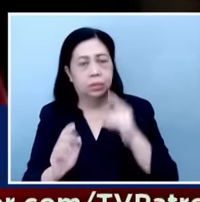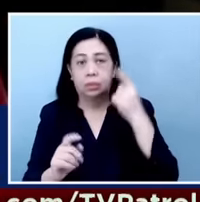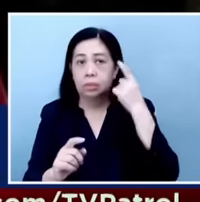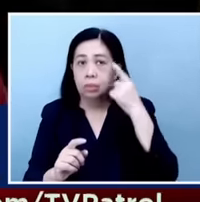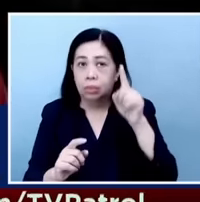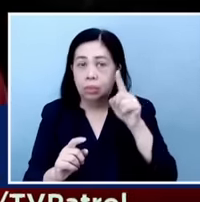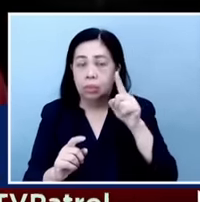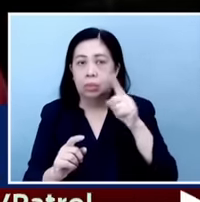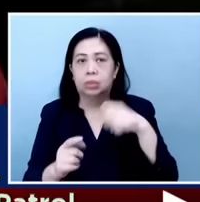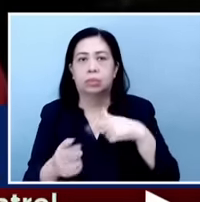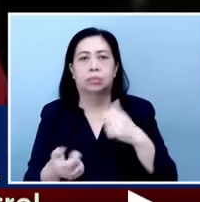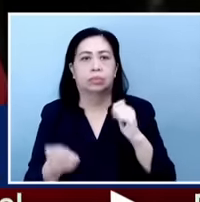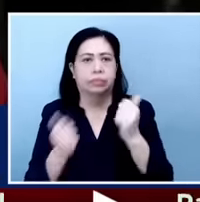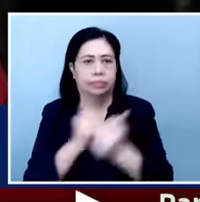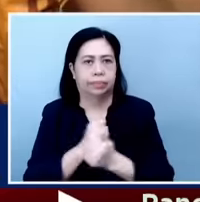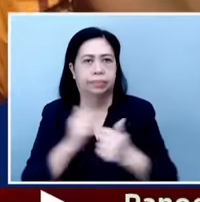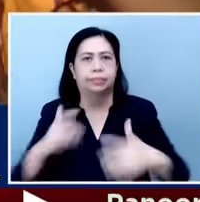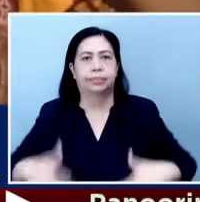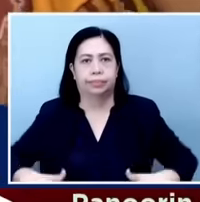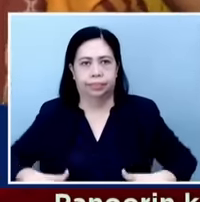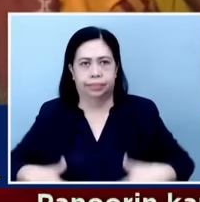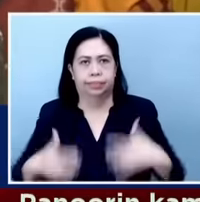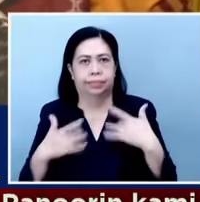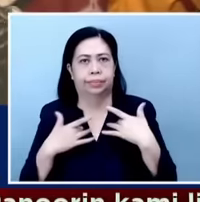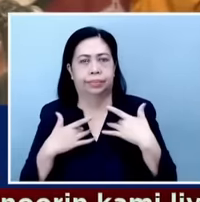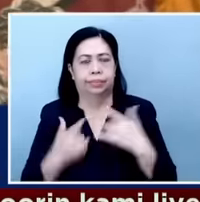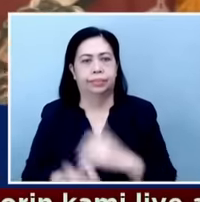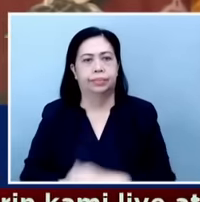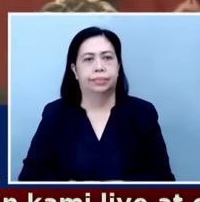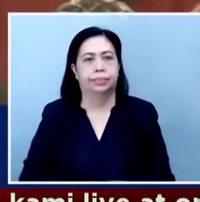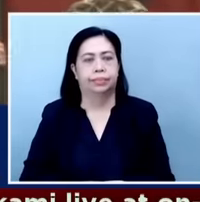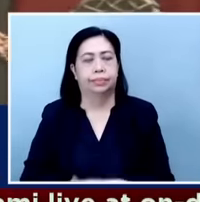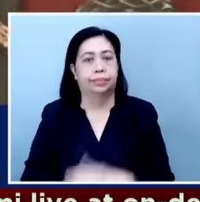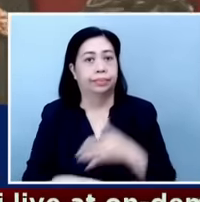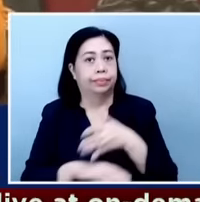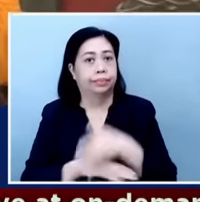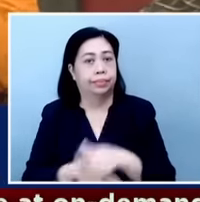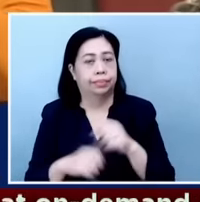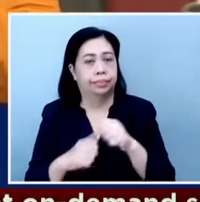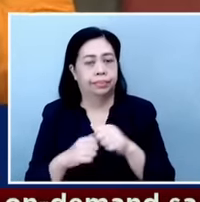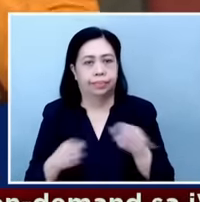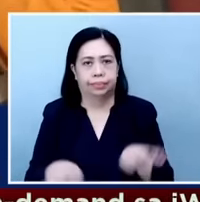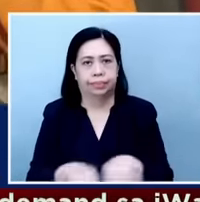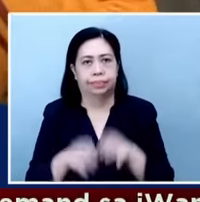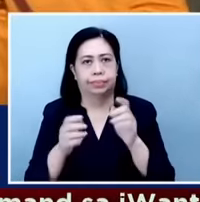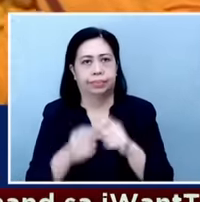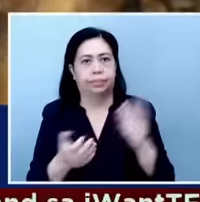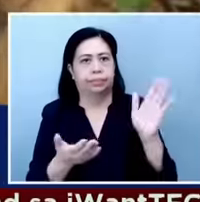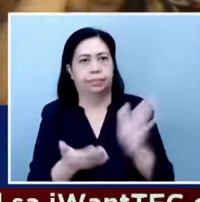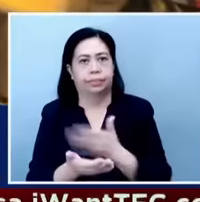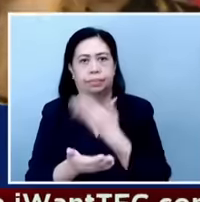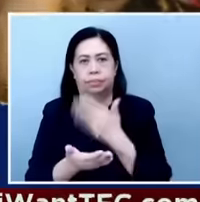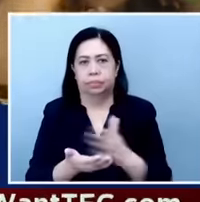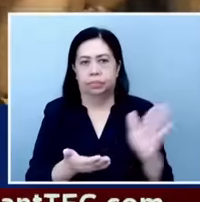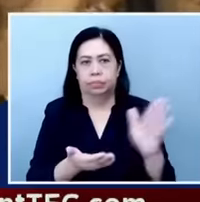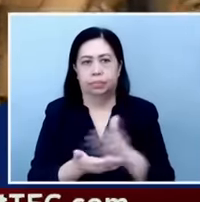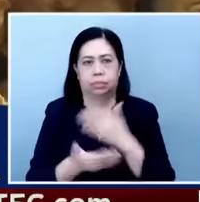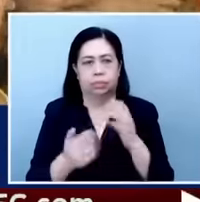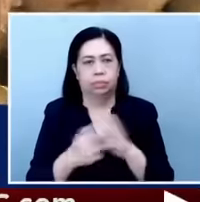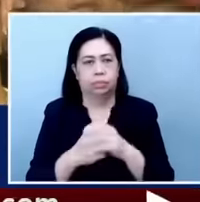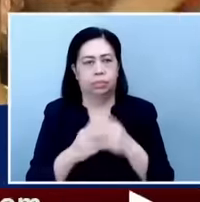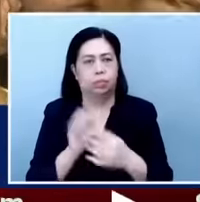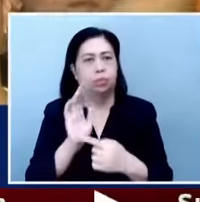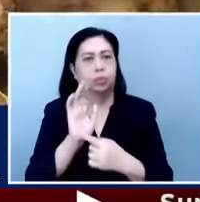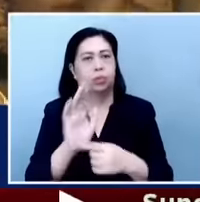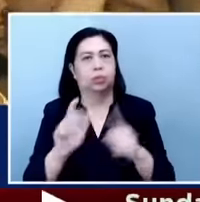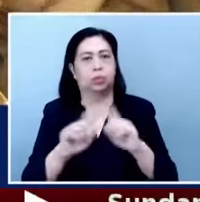sa pagbabagong buhay. Matapos ito, sabay-sabay umawit ang mga deboto at naglabas ng